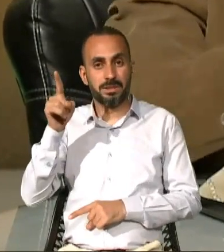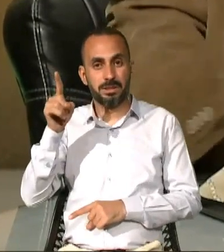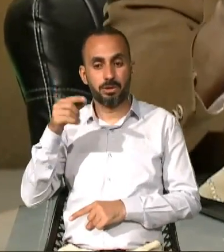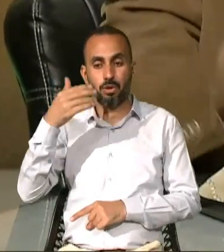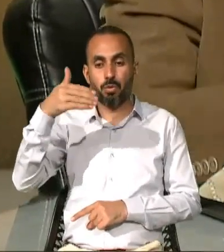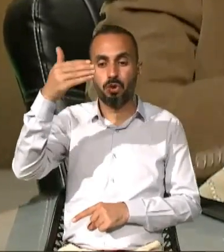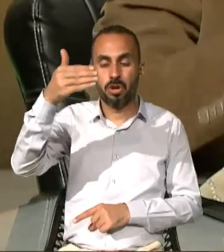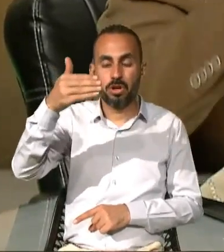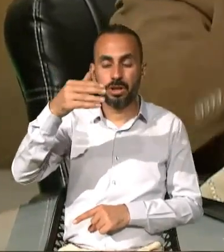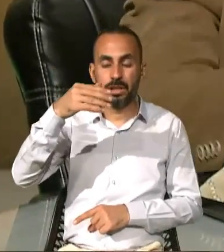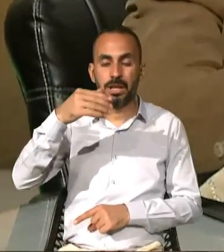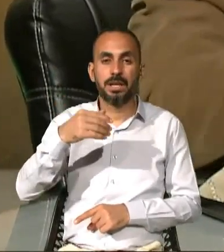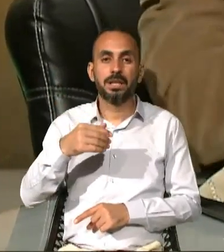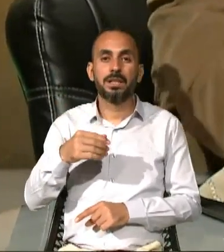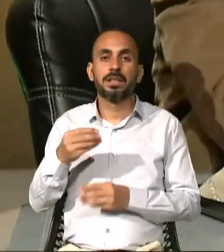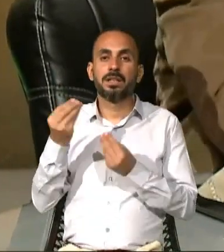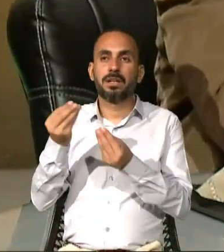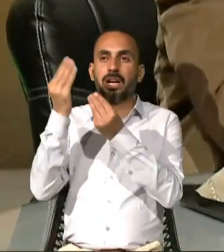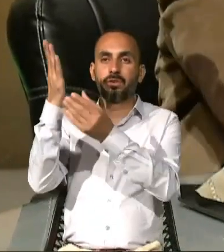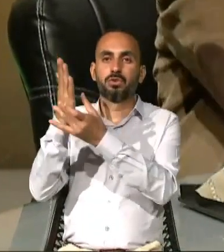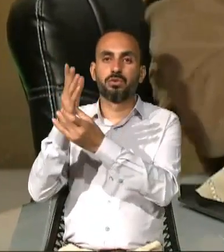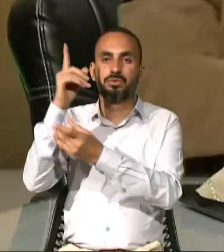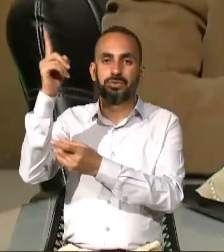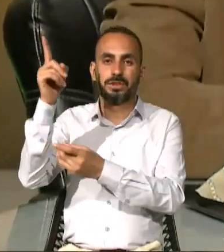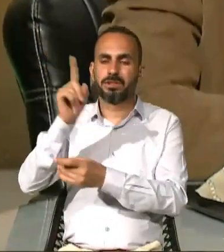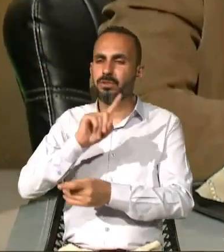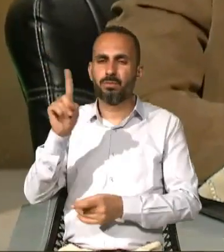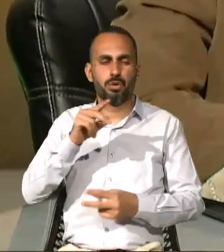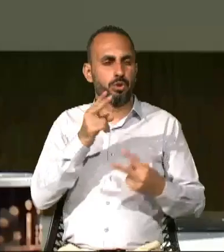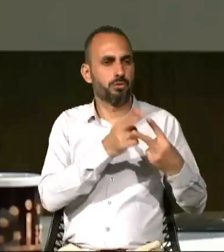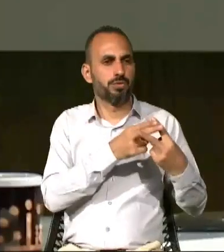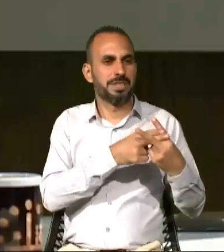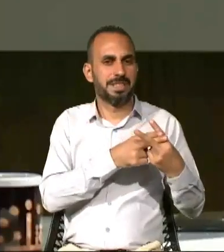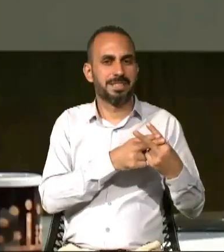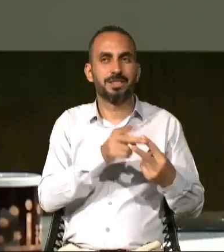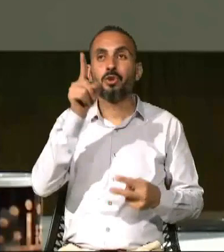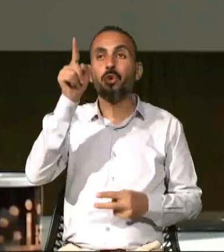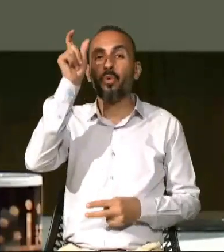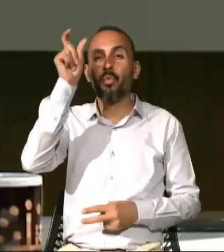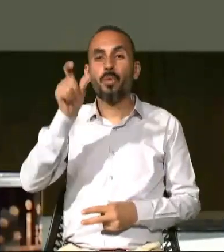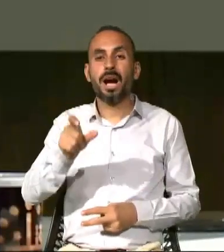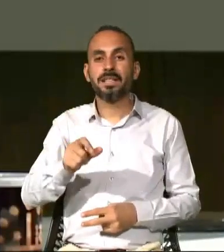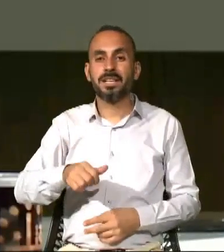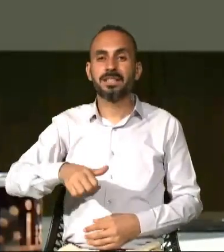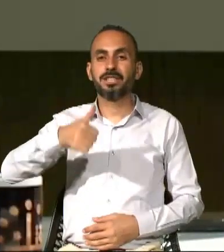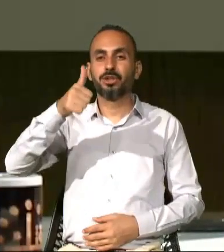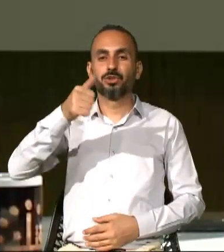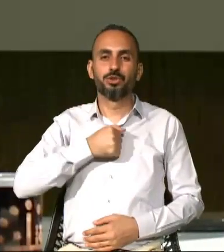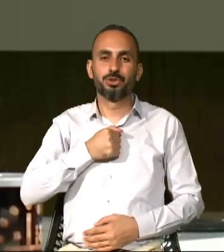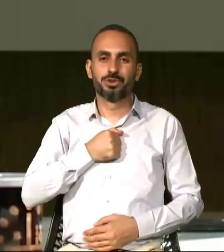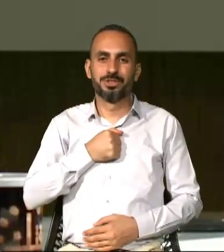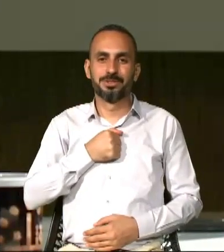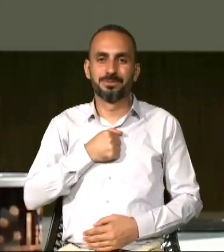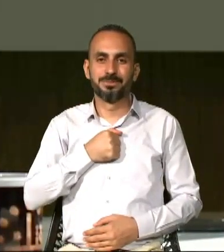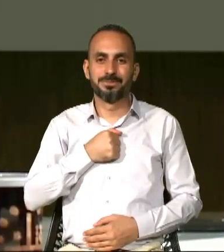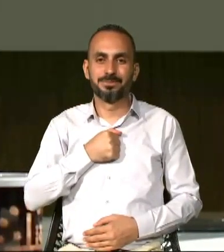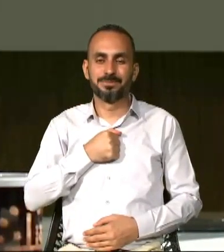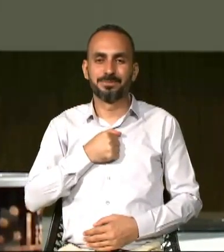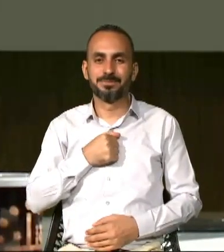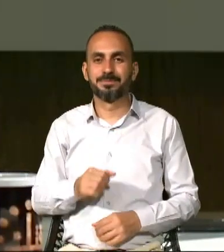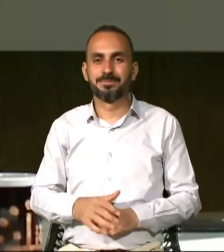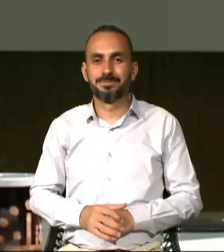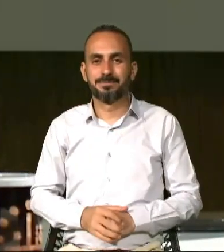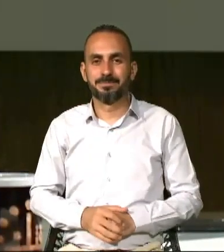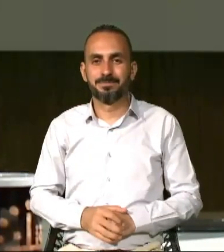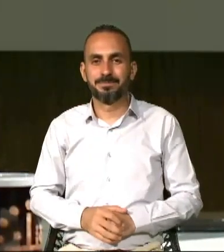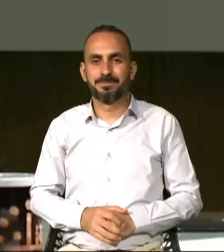في الناس ولا في المال، وحدك تنصرني وترفع راسي. هاليلويا. مبارك. ناخد تليفون طيب؟ لا طبعا طبعا. امين. يلا بينا.